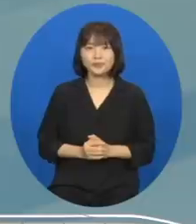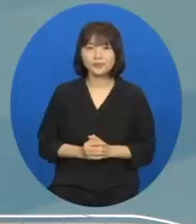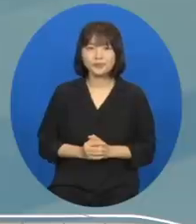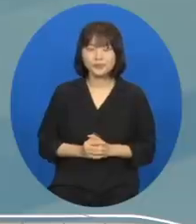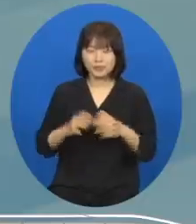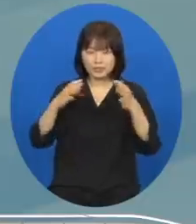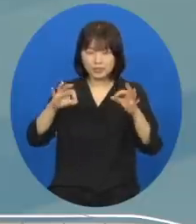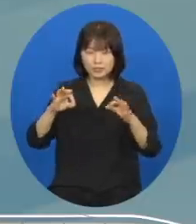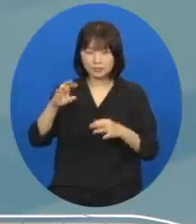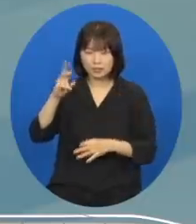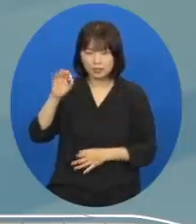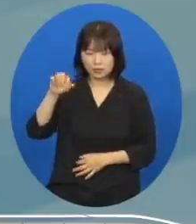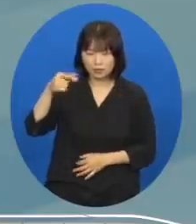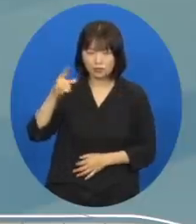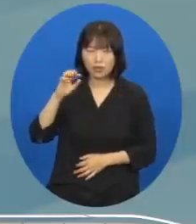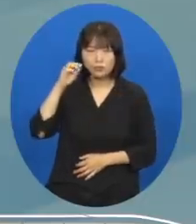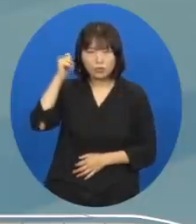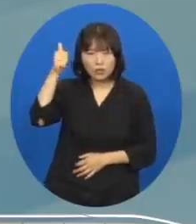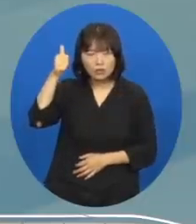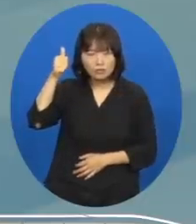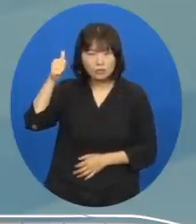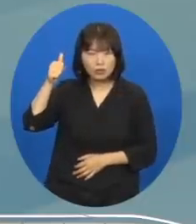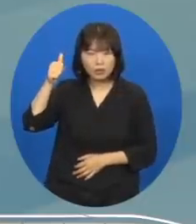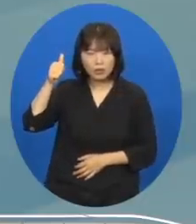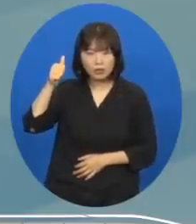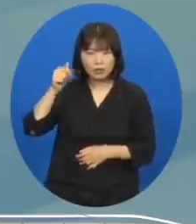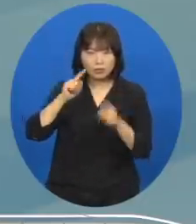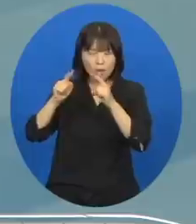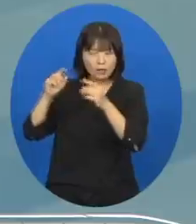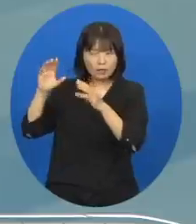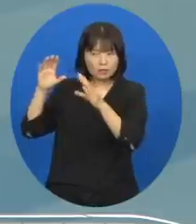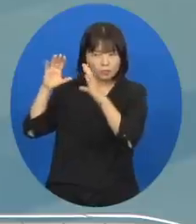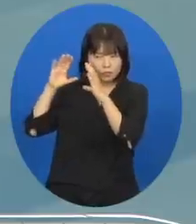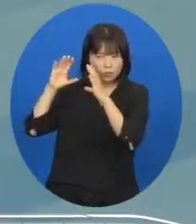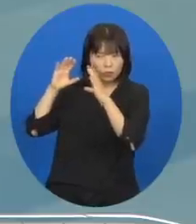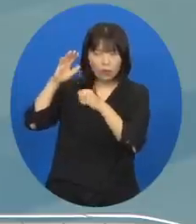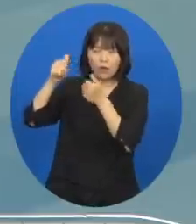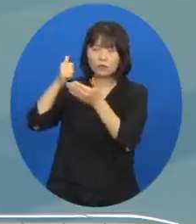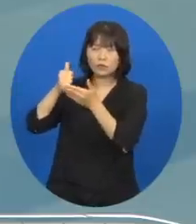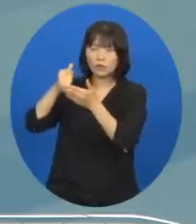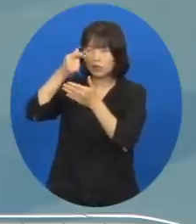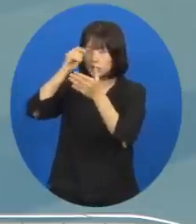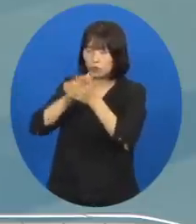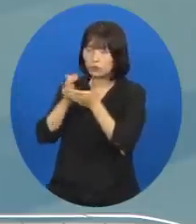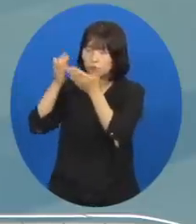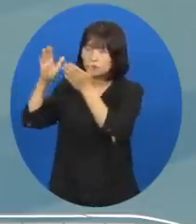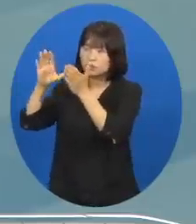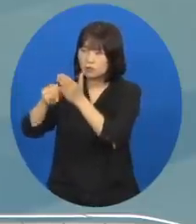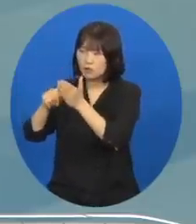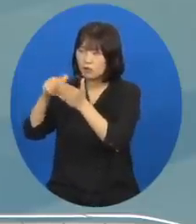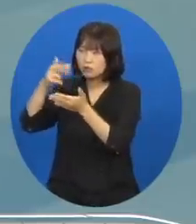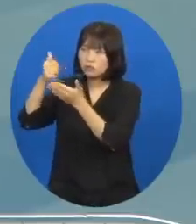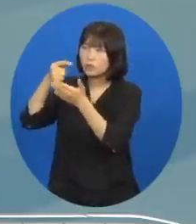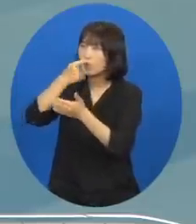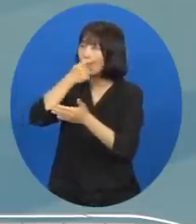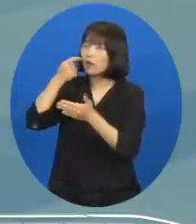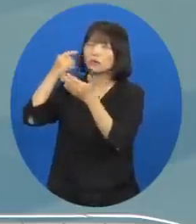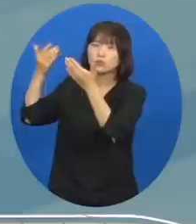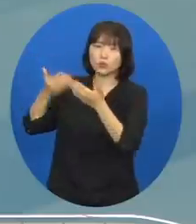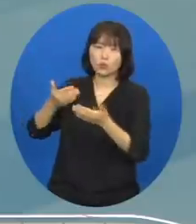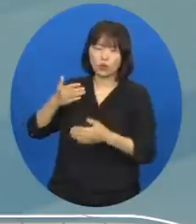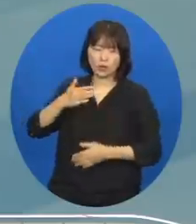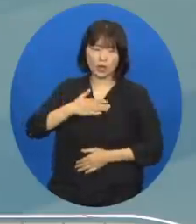김영학 목사님이 그 말씀을 듣고 하나님께 기도하는데 주님이 확인을 주시더래요. 내가 너를